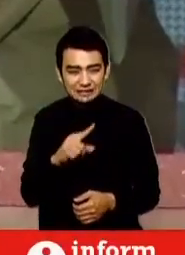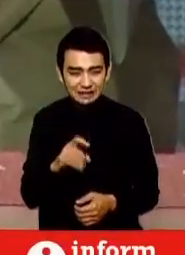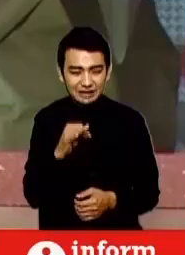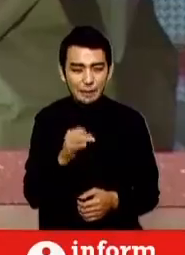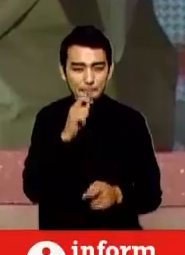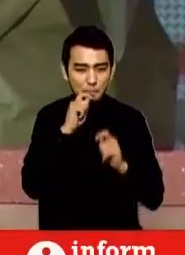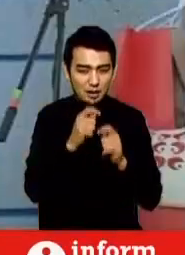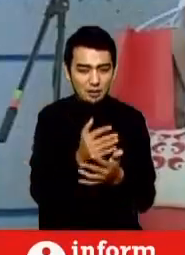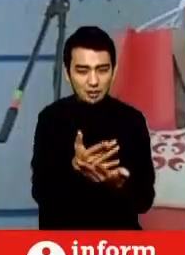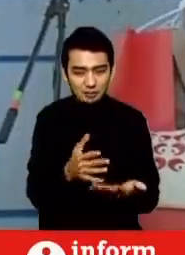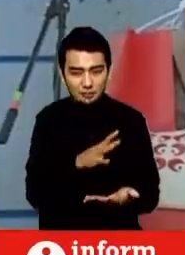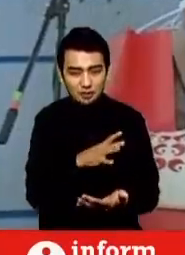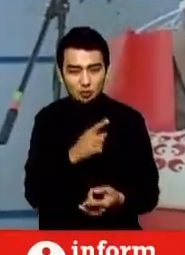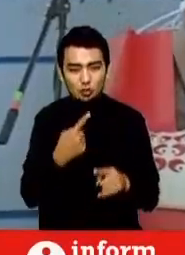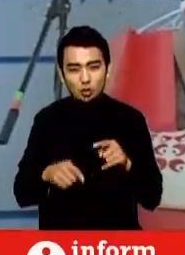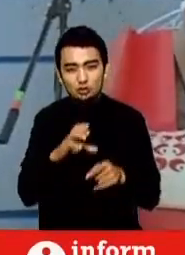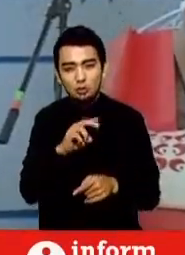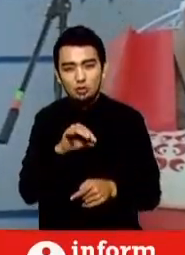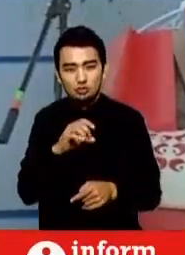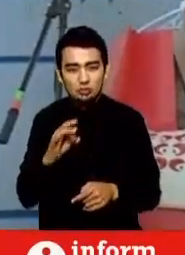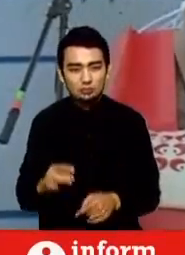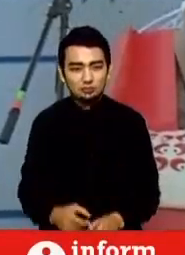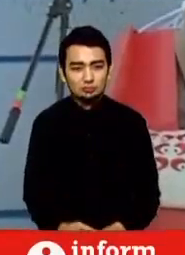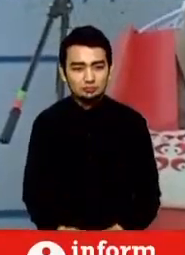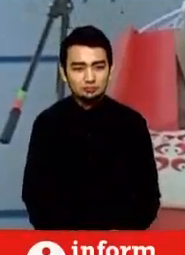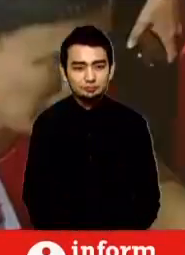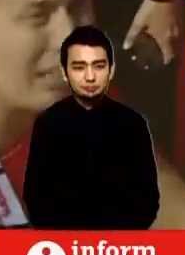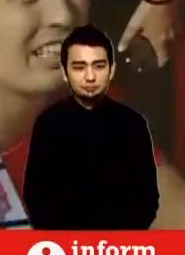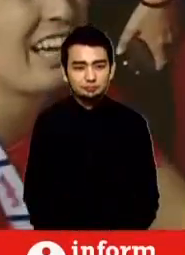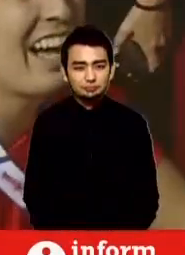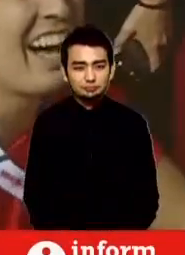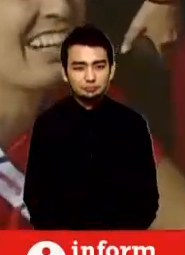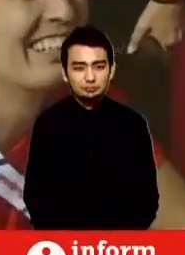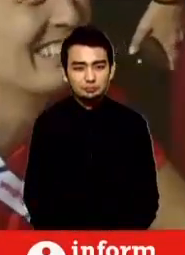приятные подарки от других спонсоров. Дамир Анитов, Ринат Абулхаиров, Информбюро.